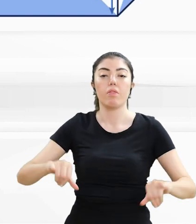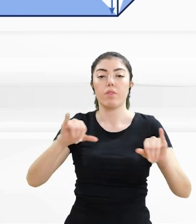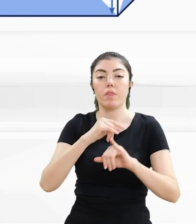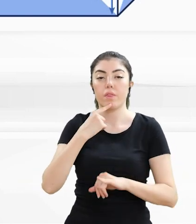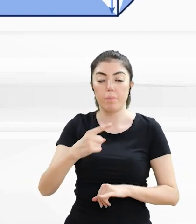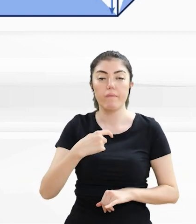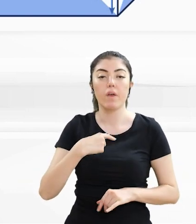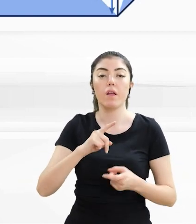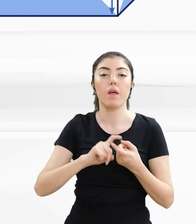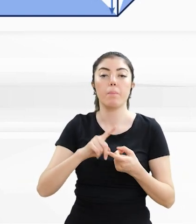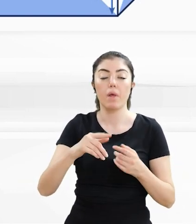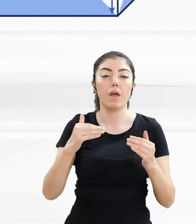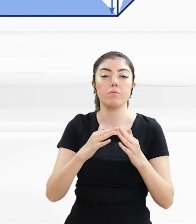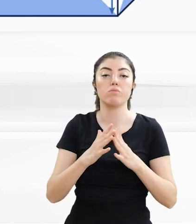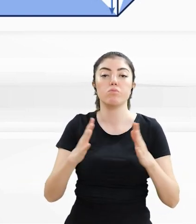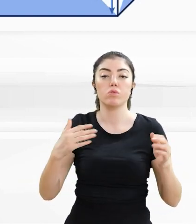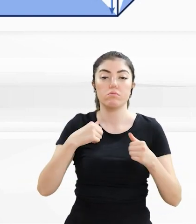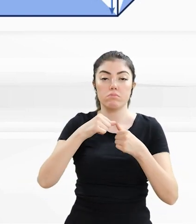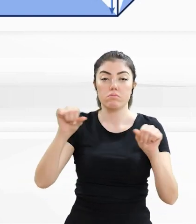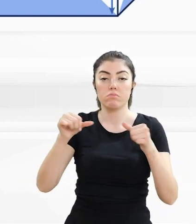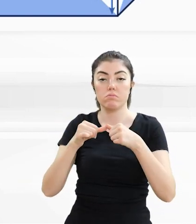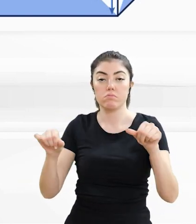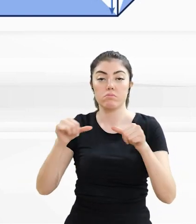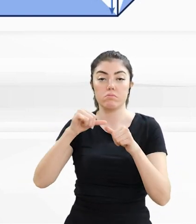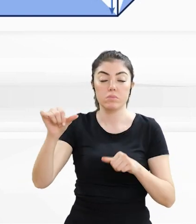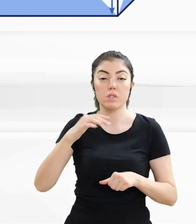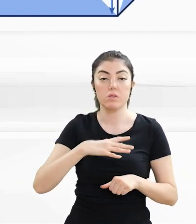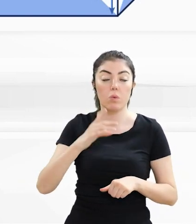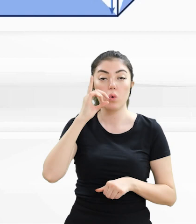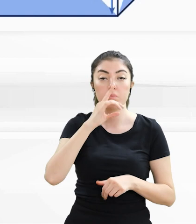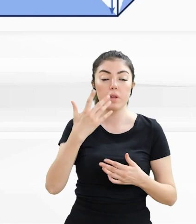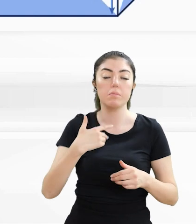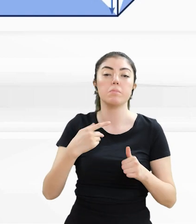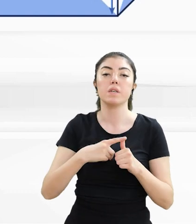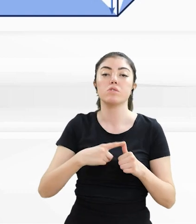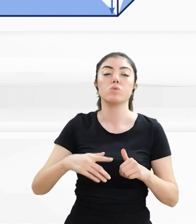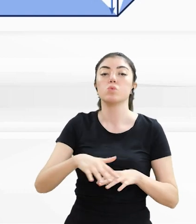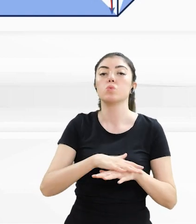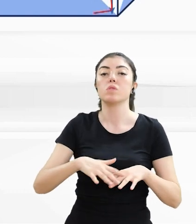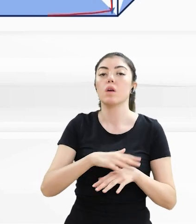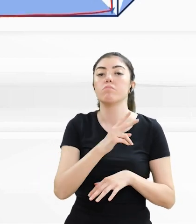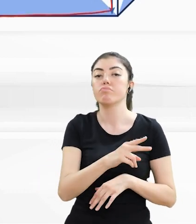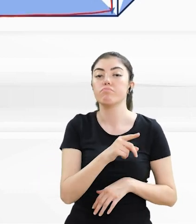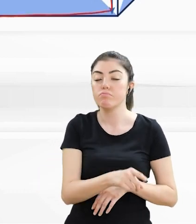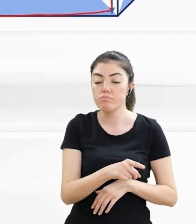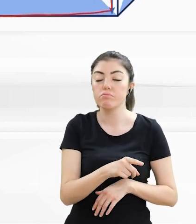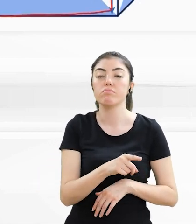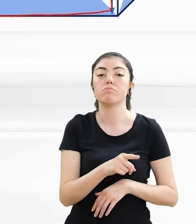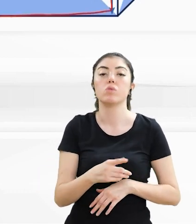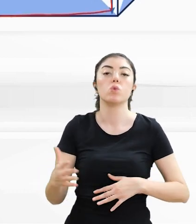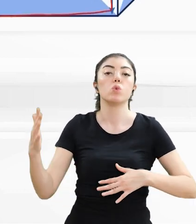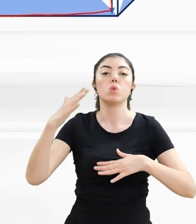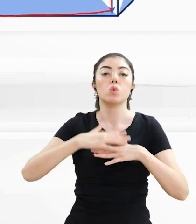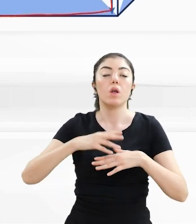karelerden oluşuyordu ve biz bunu hep eşit büyüklükte şeritler yapıştırırsak O zaman bu birinci yüzeyin bu